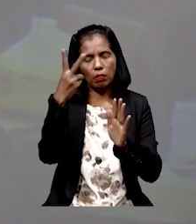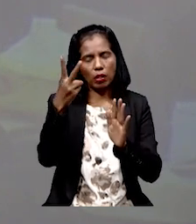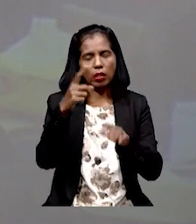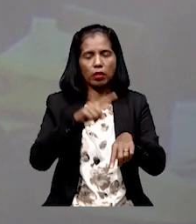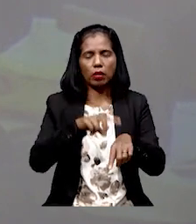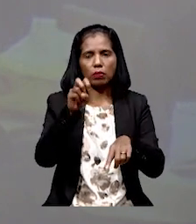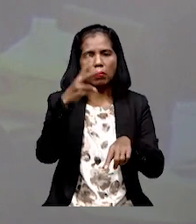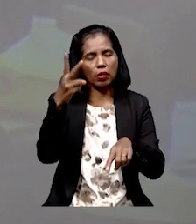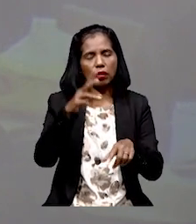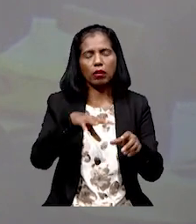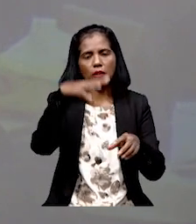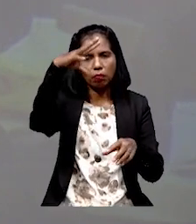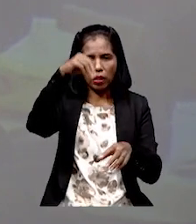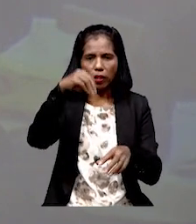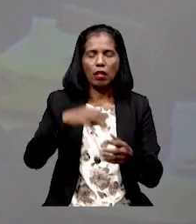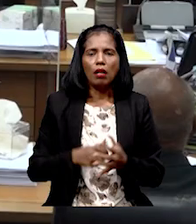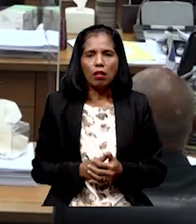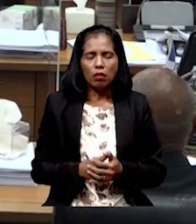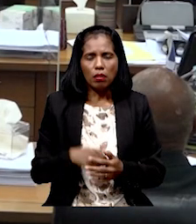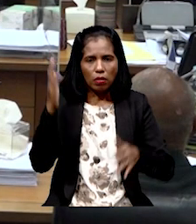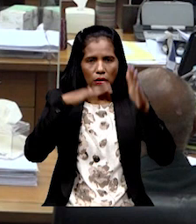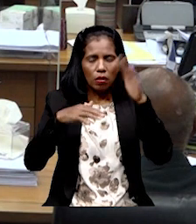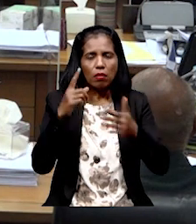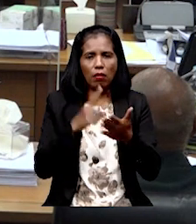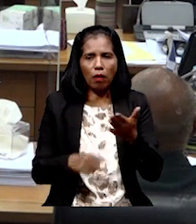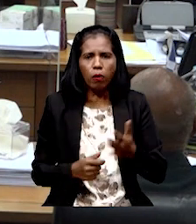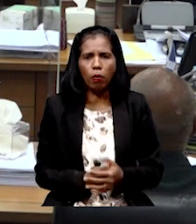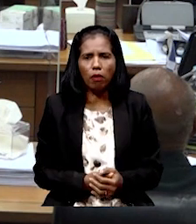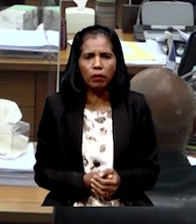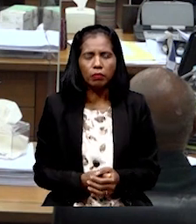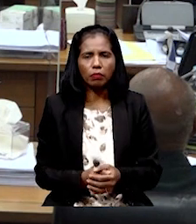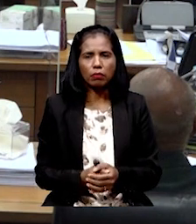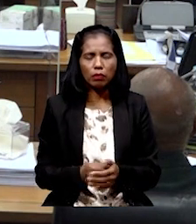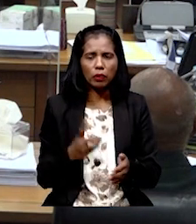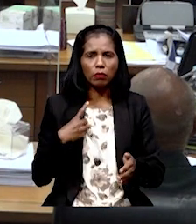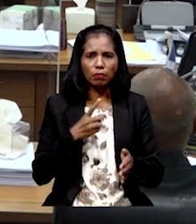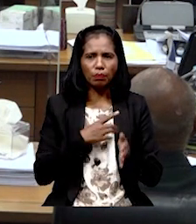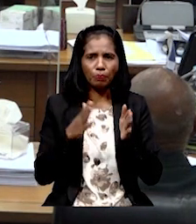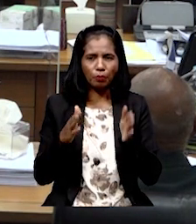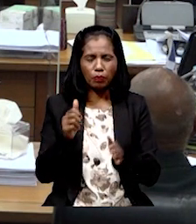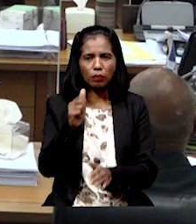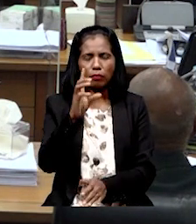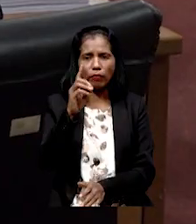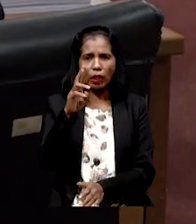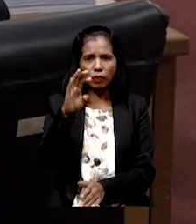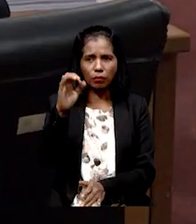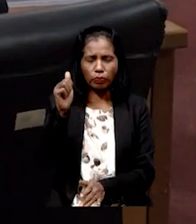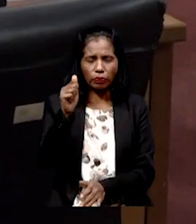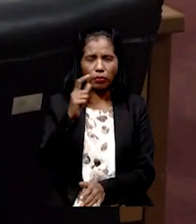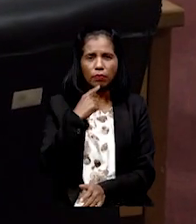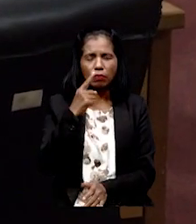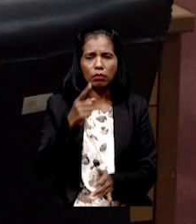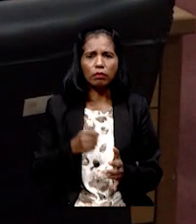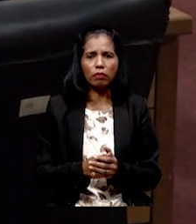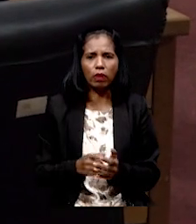tahi mateon. Problemane saya dah los. Deputado bancada PD Adriano do Nascimento Mosateten, eletricidade ia